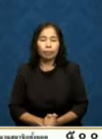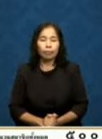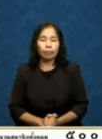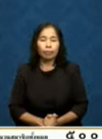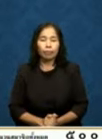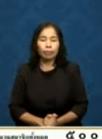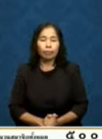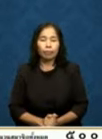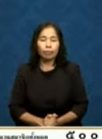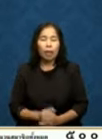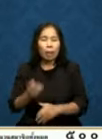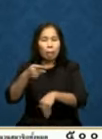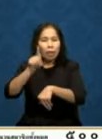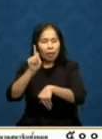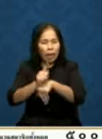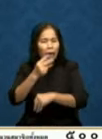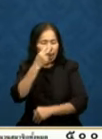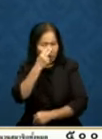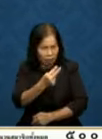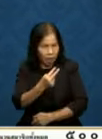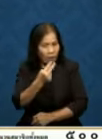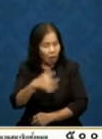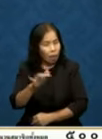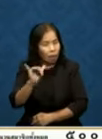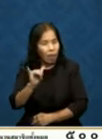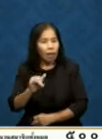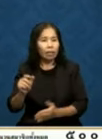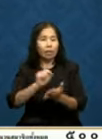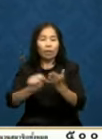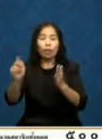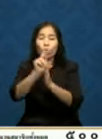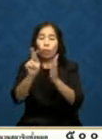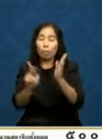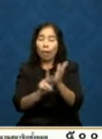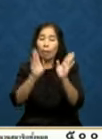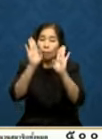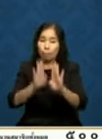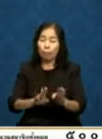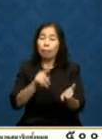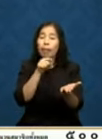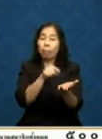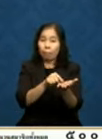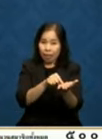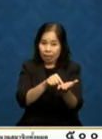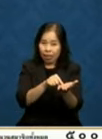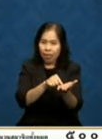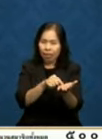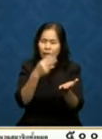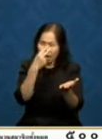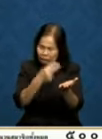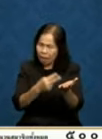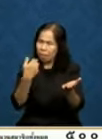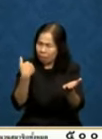ท่านประธานเคยเห็นการร่างกฎหมายอย่างนี้มากไหมครับ